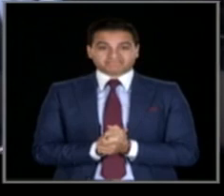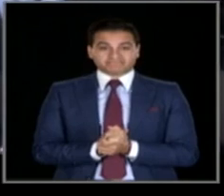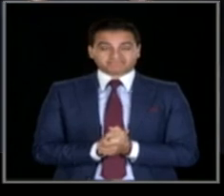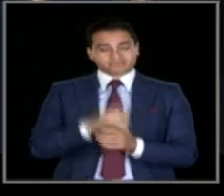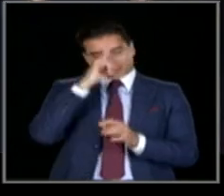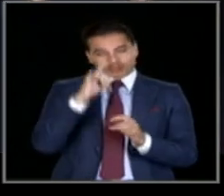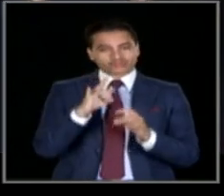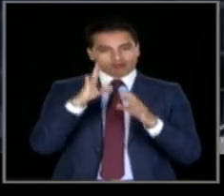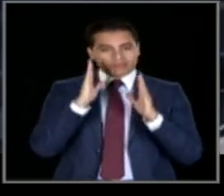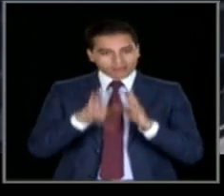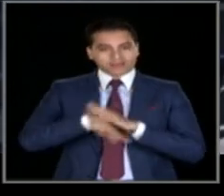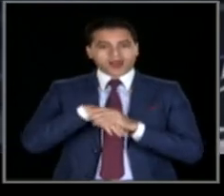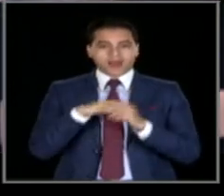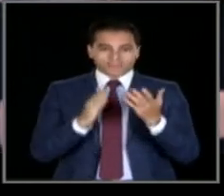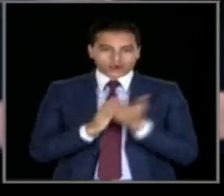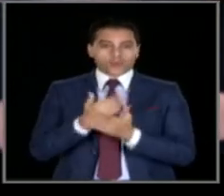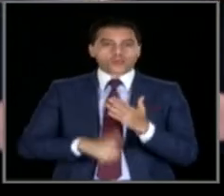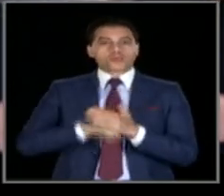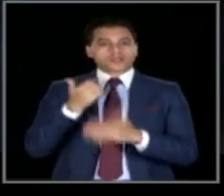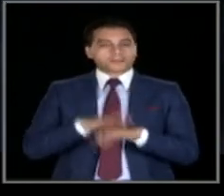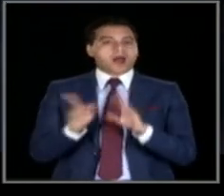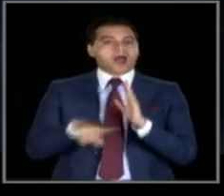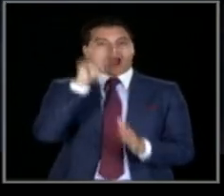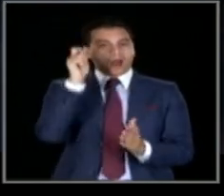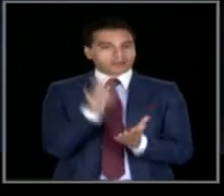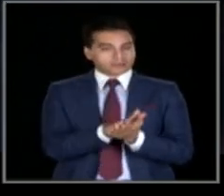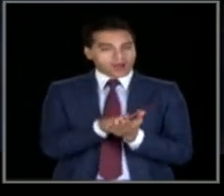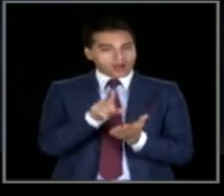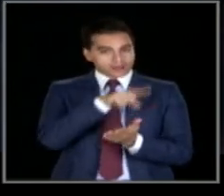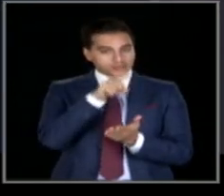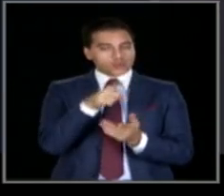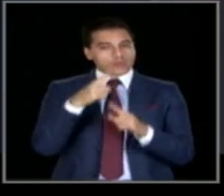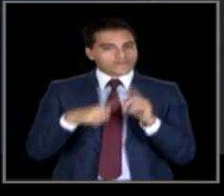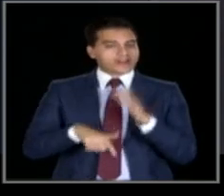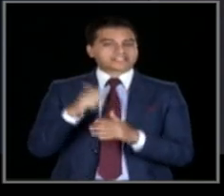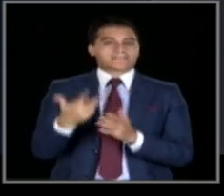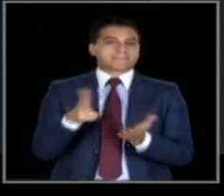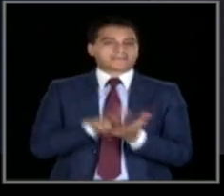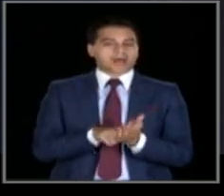إن شاء الله نقدر نكسب عجلة الحظ ونكسب أول